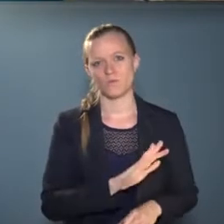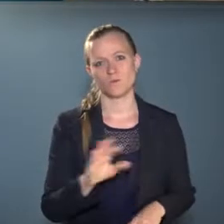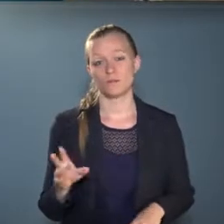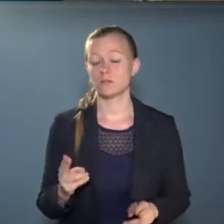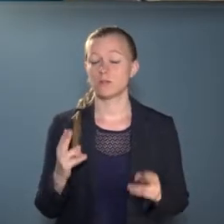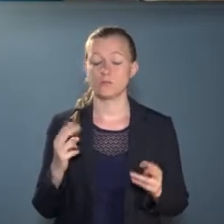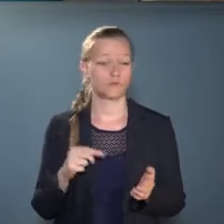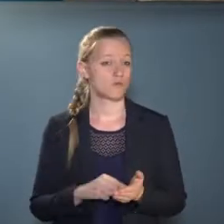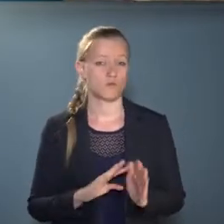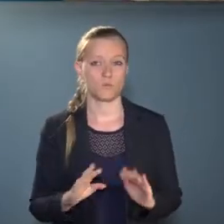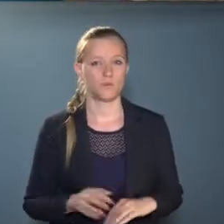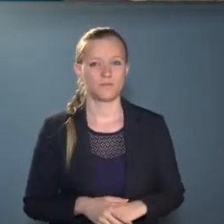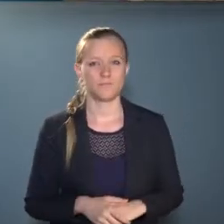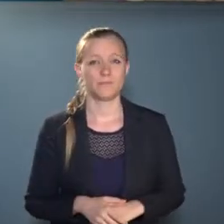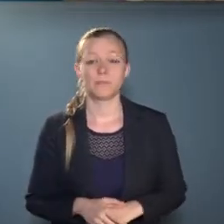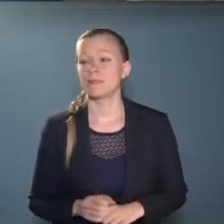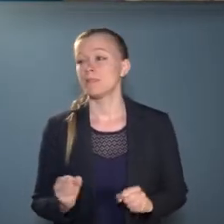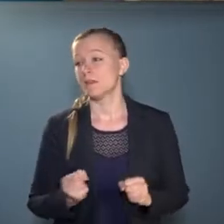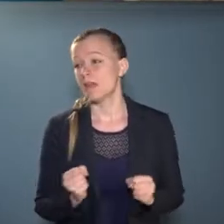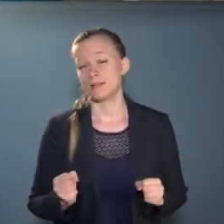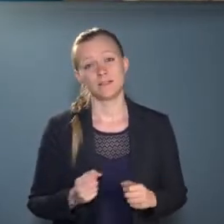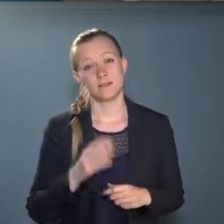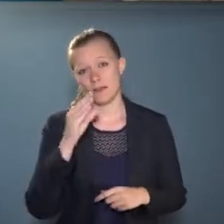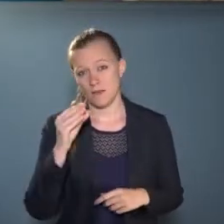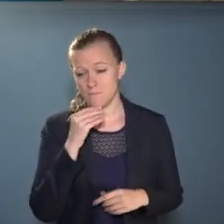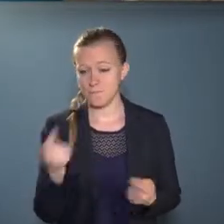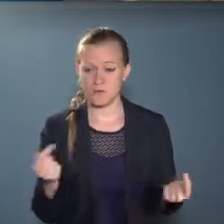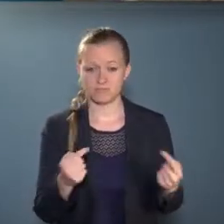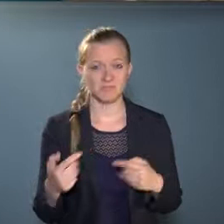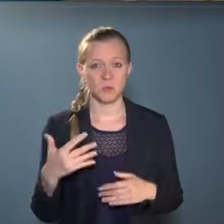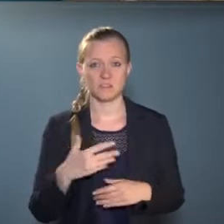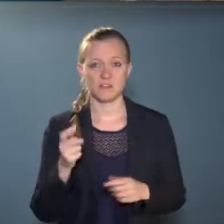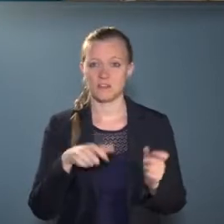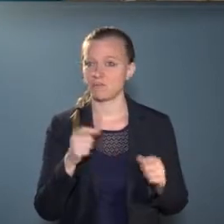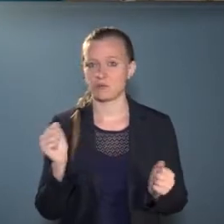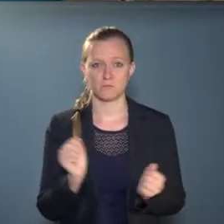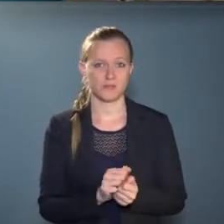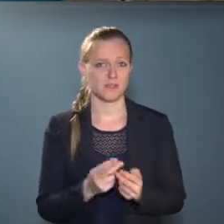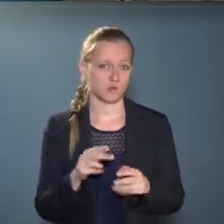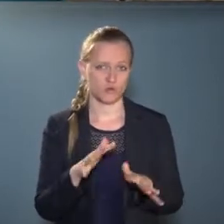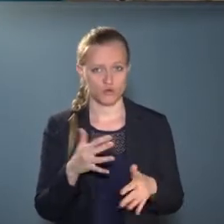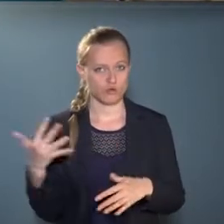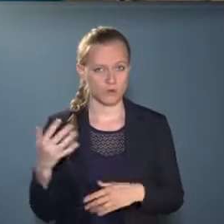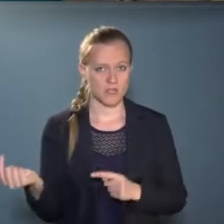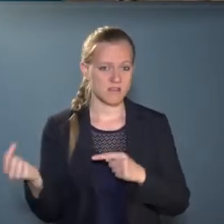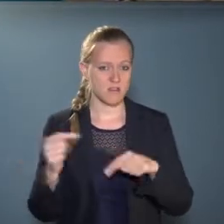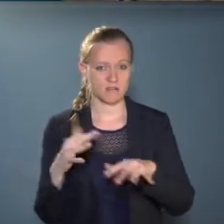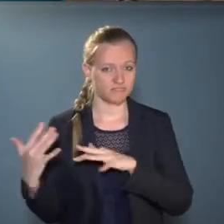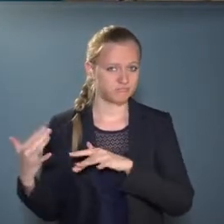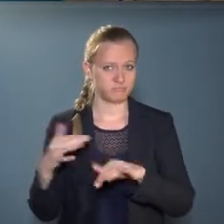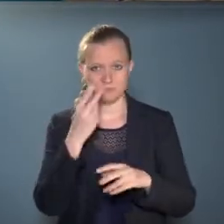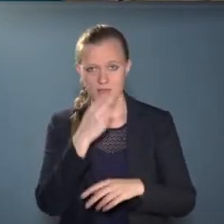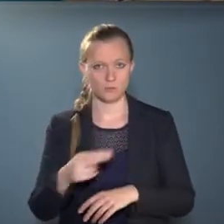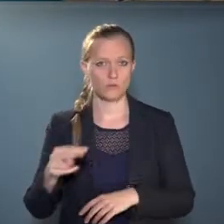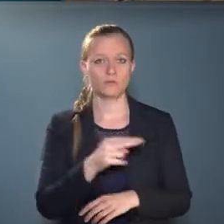nagyon fontos pontja. Egyébként rengeteg ember, én azt mondom, hogy 5000 főnél már biztos, hogy ott járunk a látogatói számban,